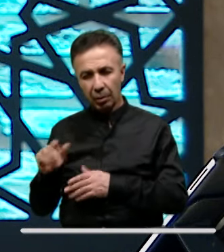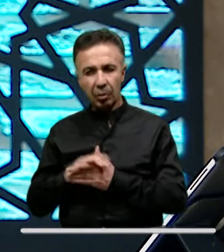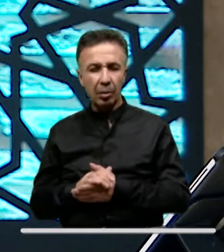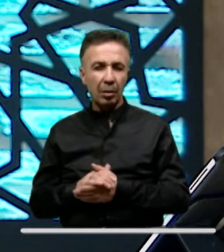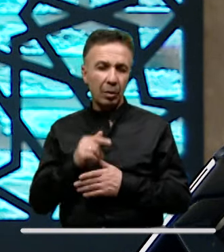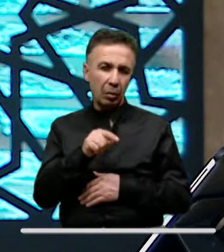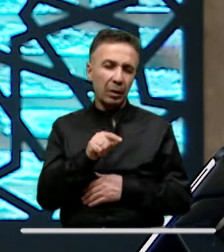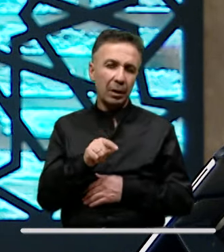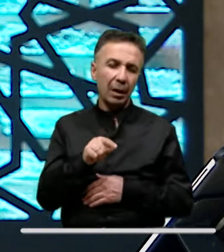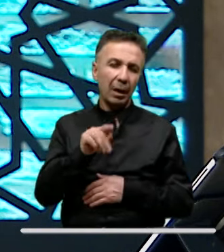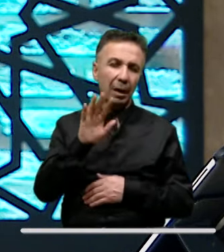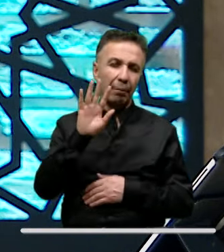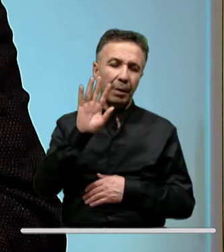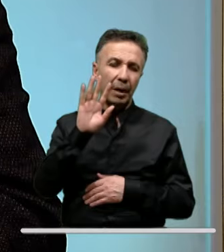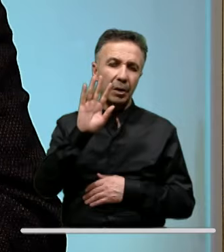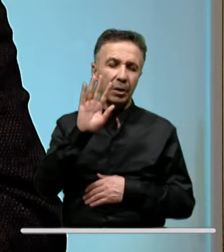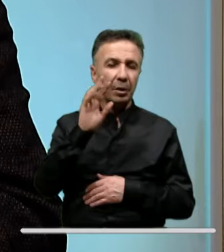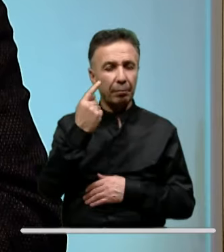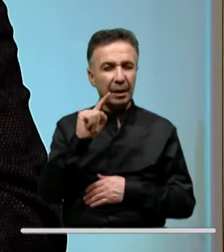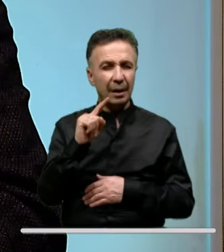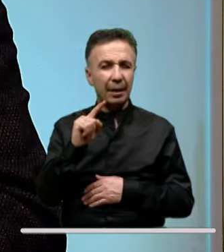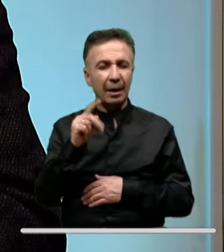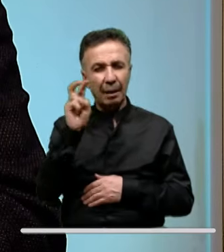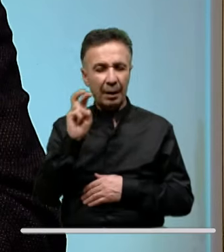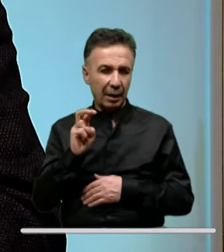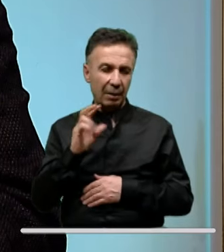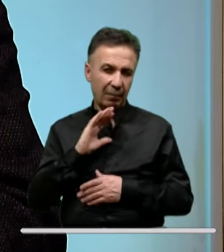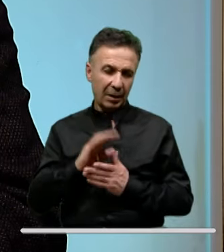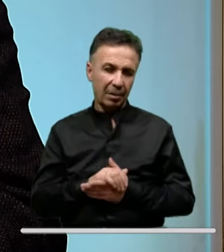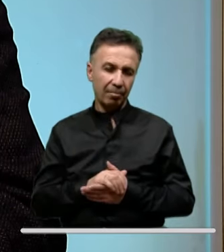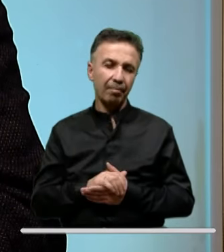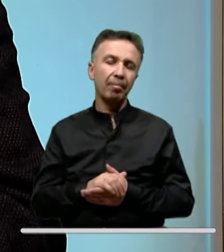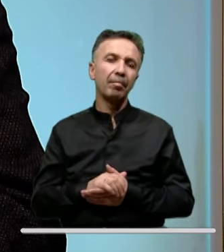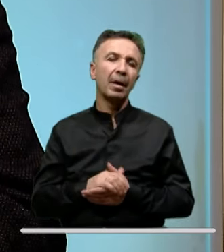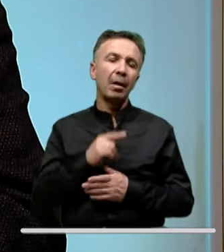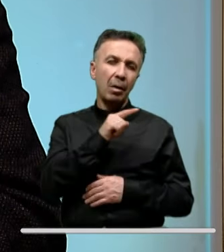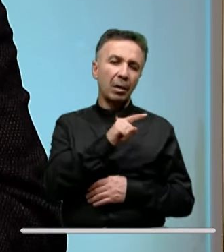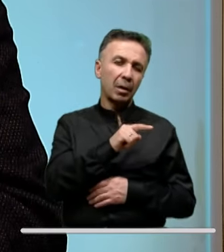5000 Amerikan doları var. Öbür tarafta işte 3000